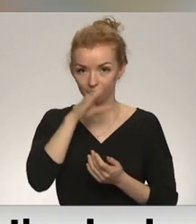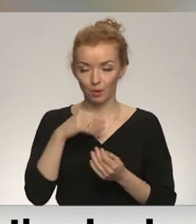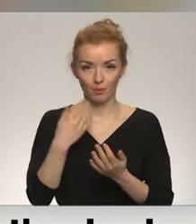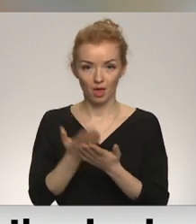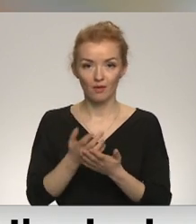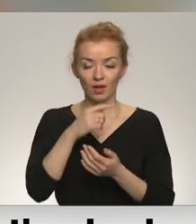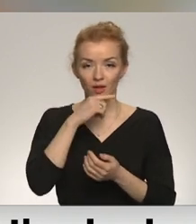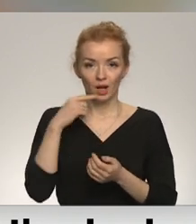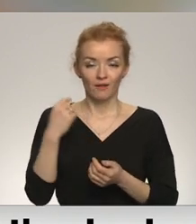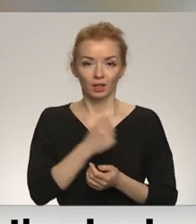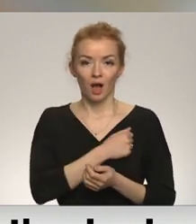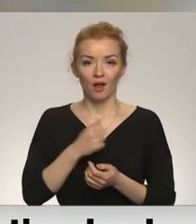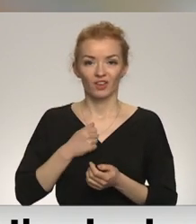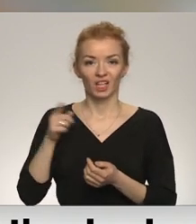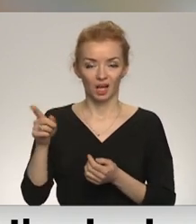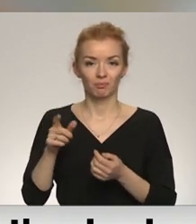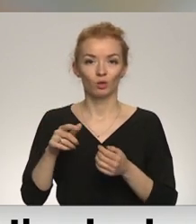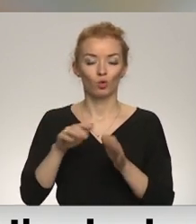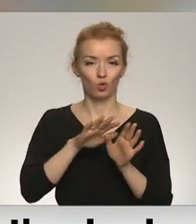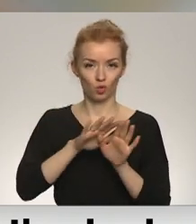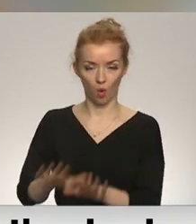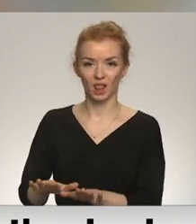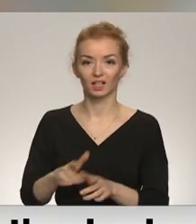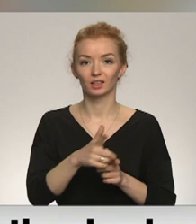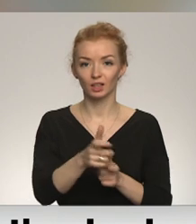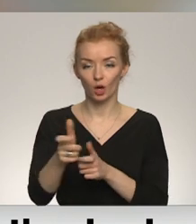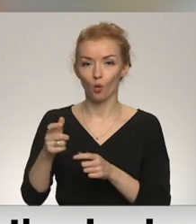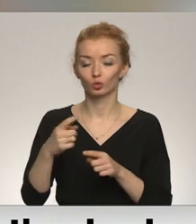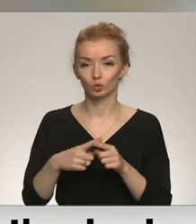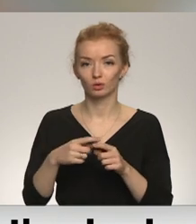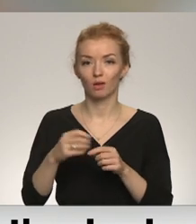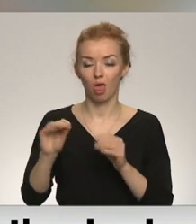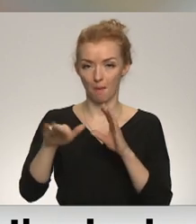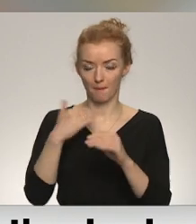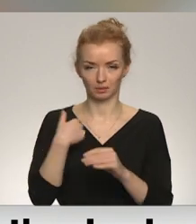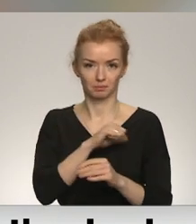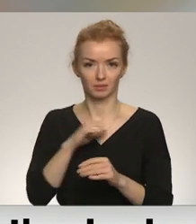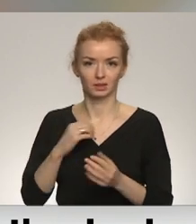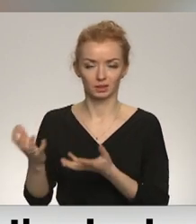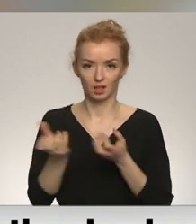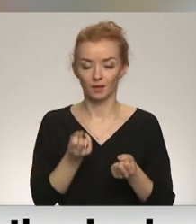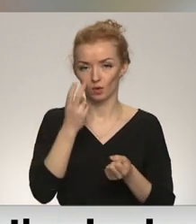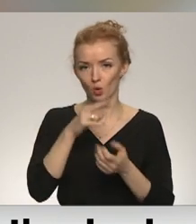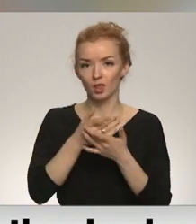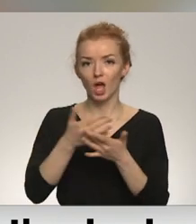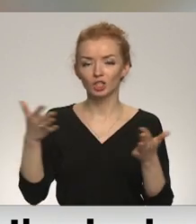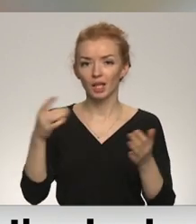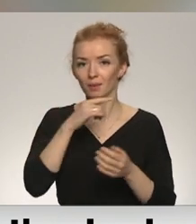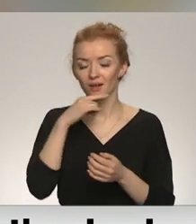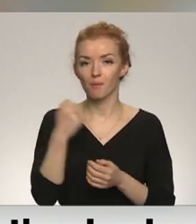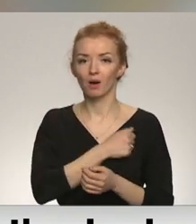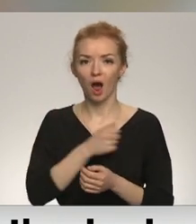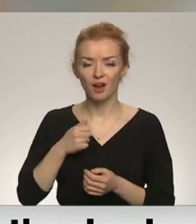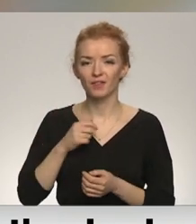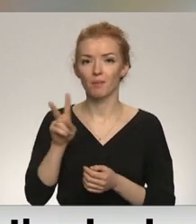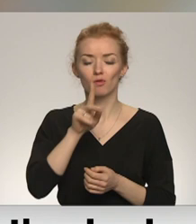piedāvājumu Krievijas karavīriem nolikt ieročus. Pienāk arvien vairāk ziņas un ēpast arī man personīgi no dažādiem Krievijas karavīriem vai